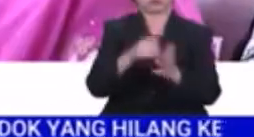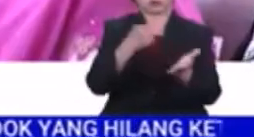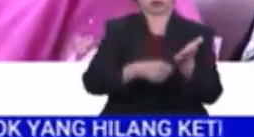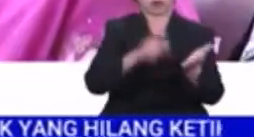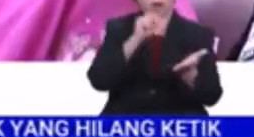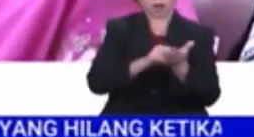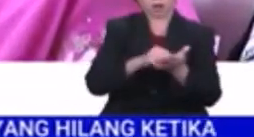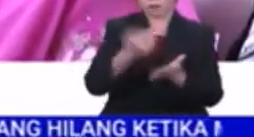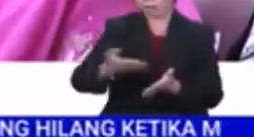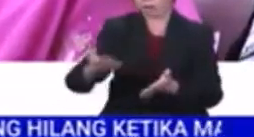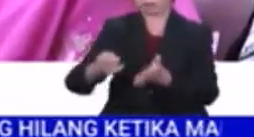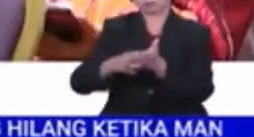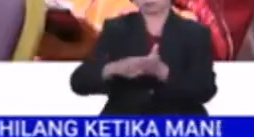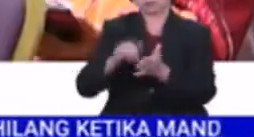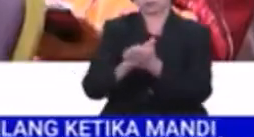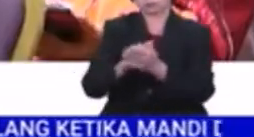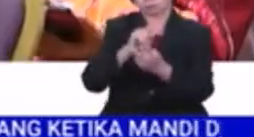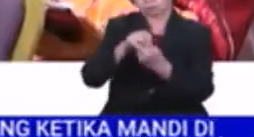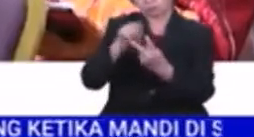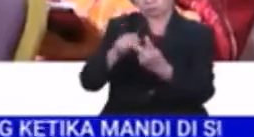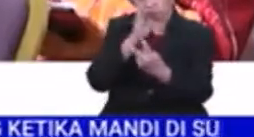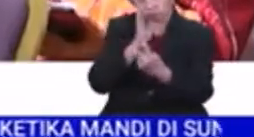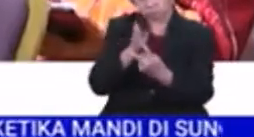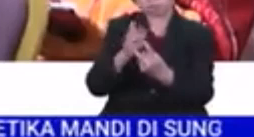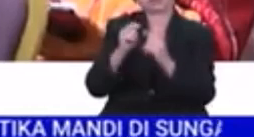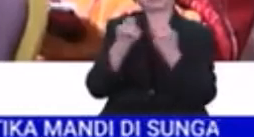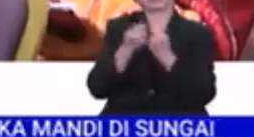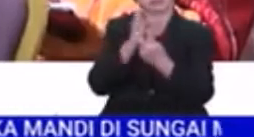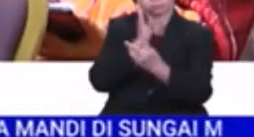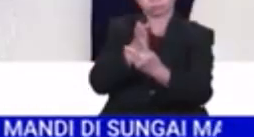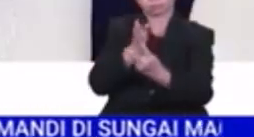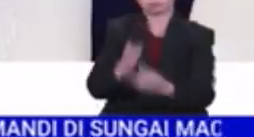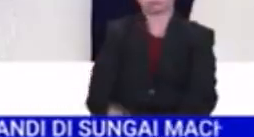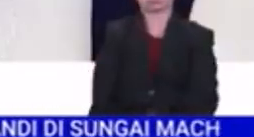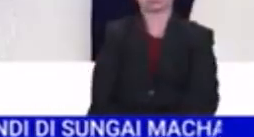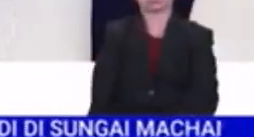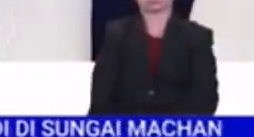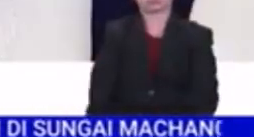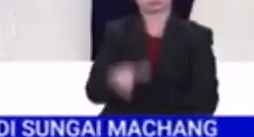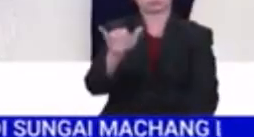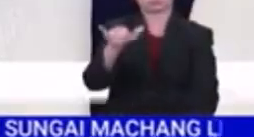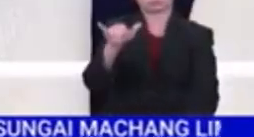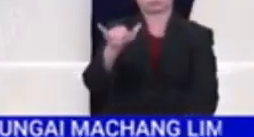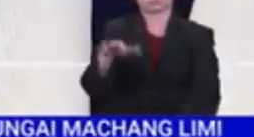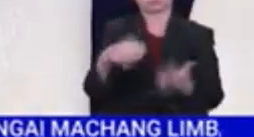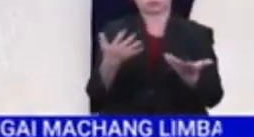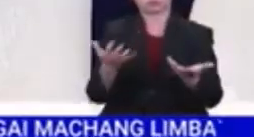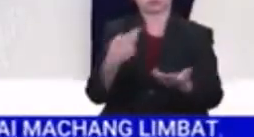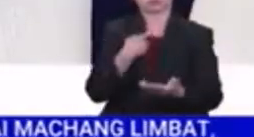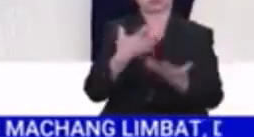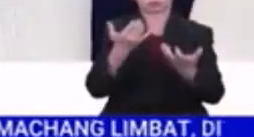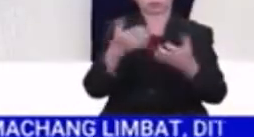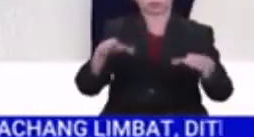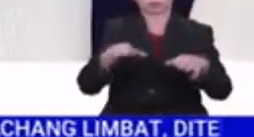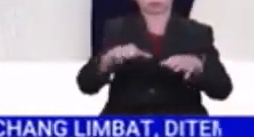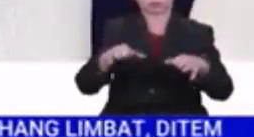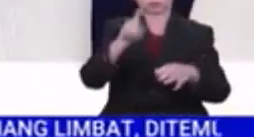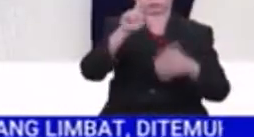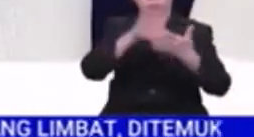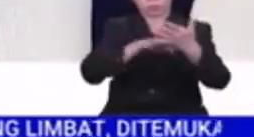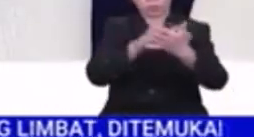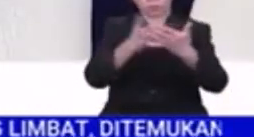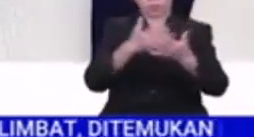dan barengan kepulauan antara tumbuhan pasukannya ya bagaimana kita enak membuat suatu kerangka